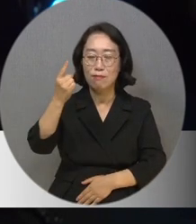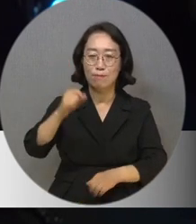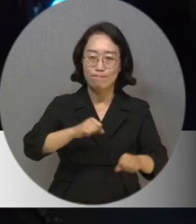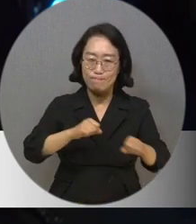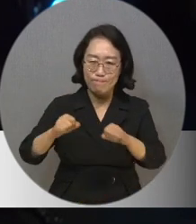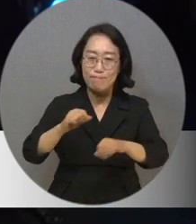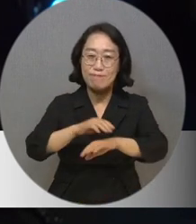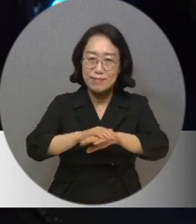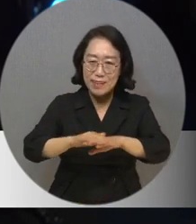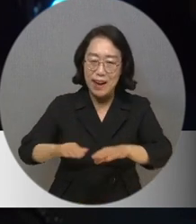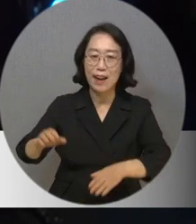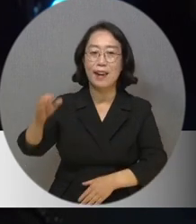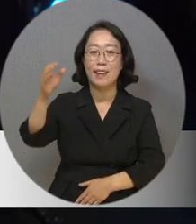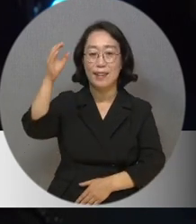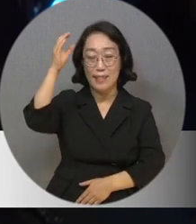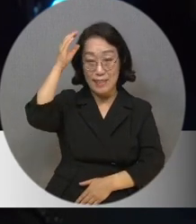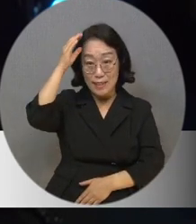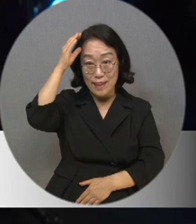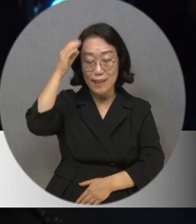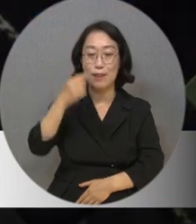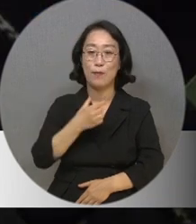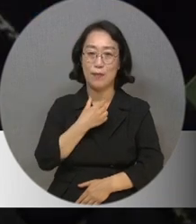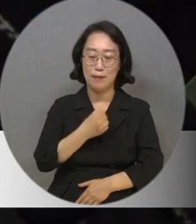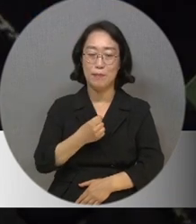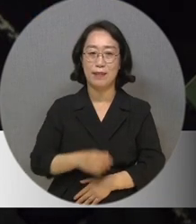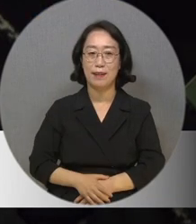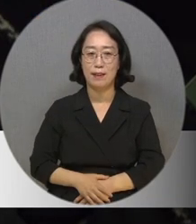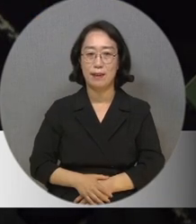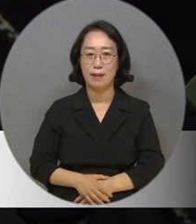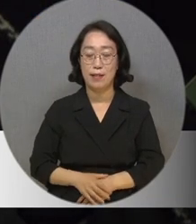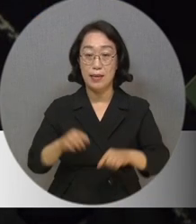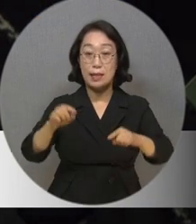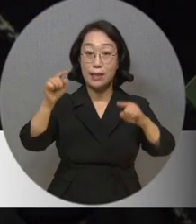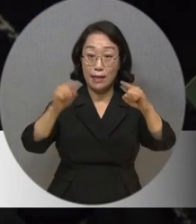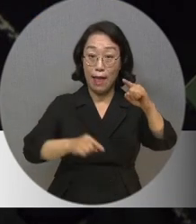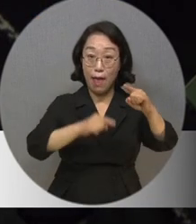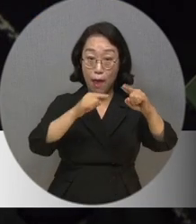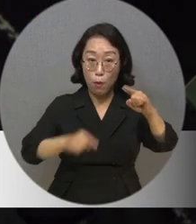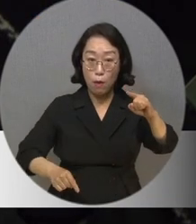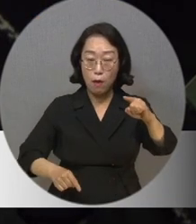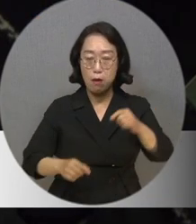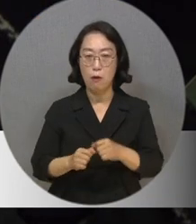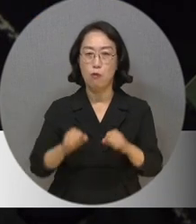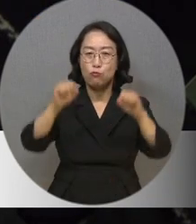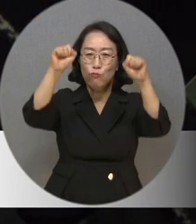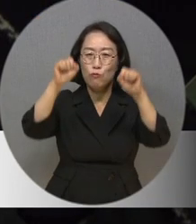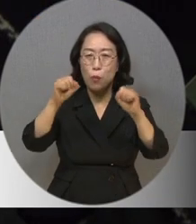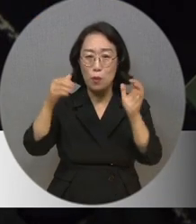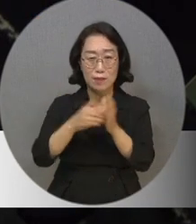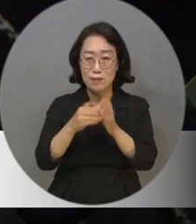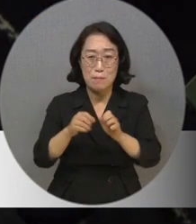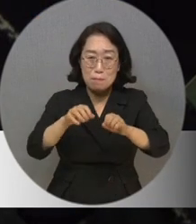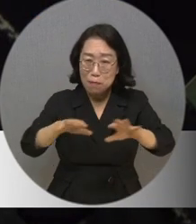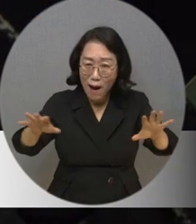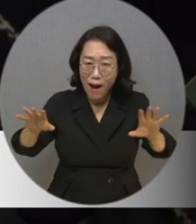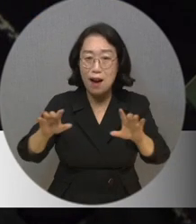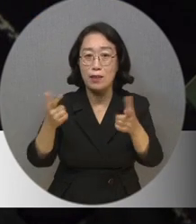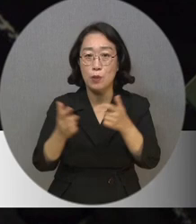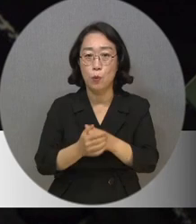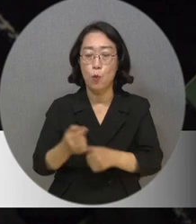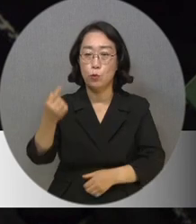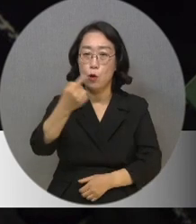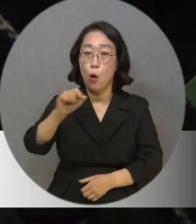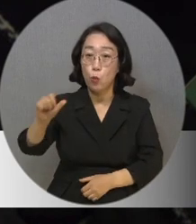되기를 기원을 합니다. 이번 대회도 단순한 체육대회를 넘어 1500여